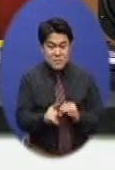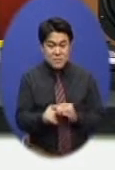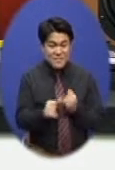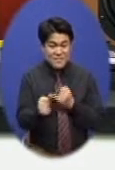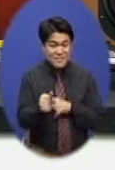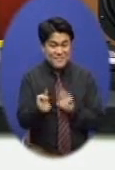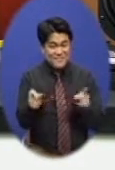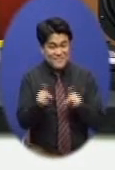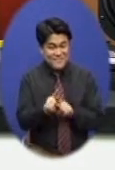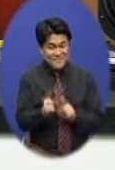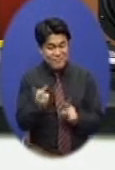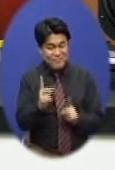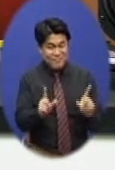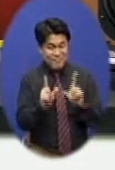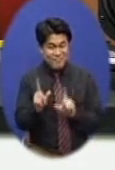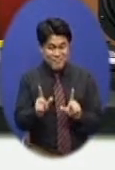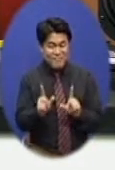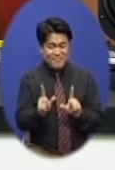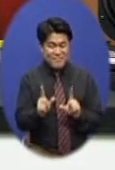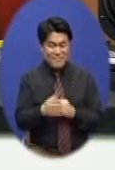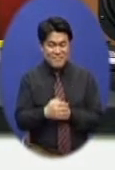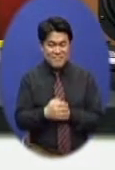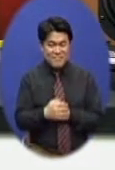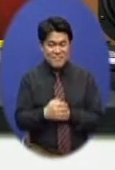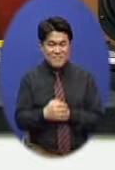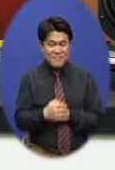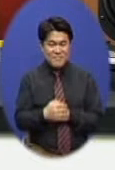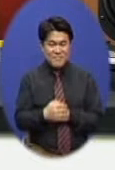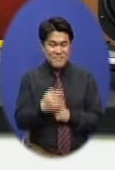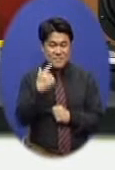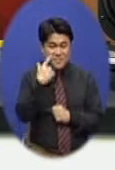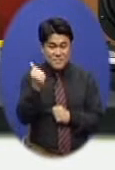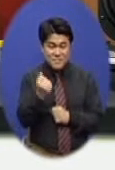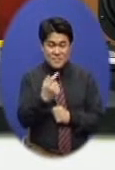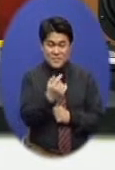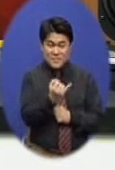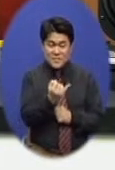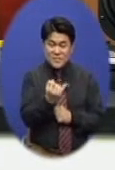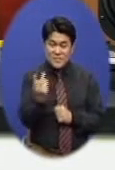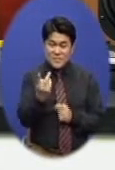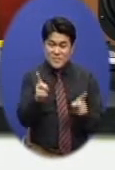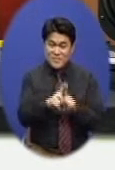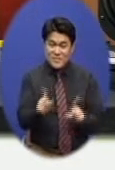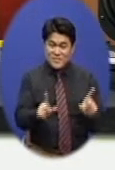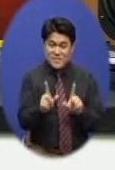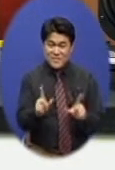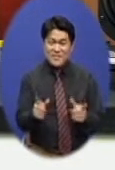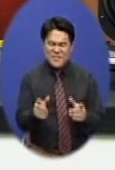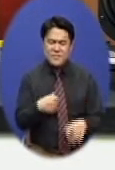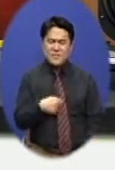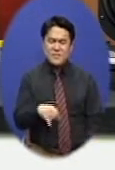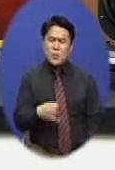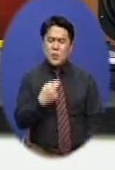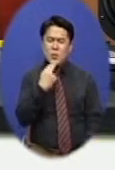이렇게 오보더니 두부디서 행복하게 네? 사시고 있다고요, 아버님과? 네, 저희는 자녀가 없어요.